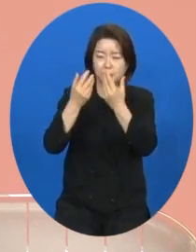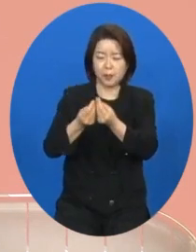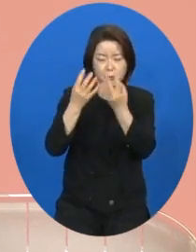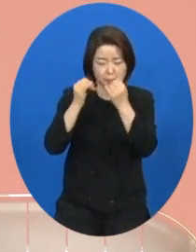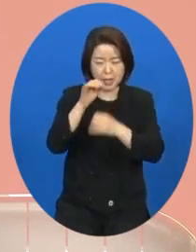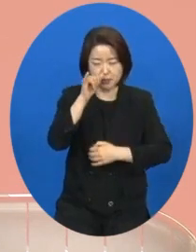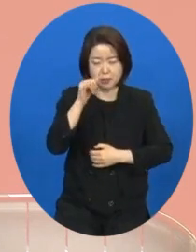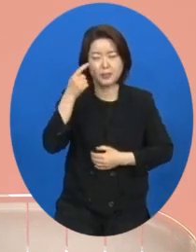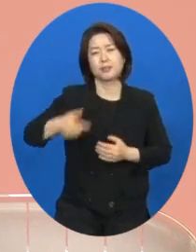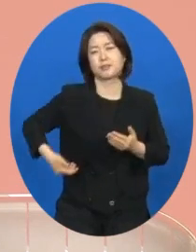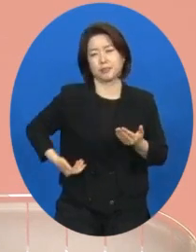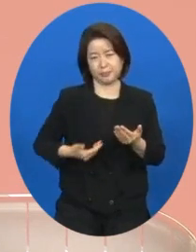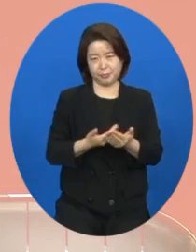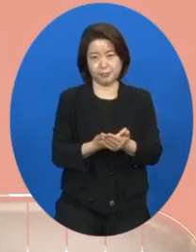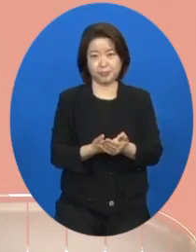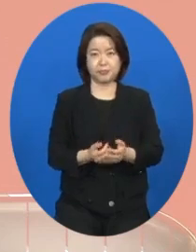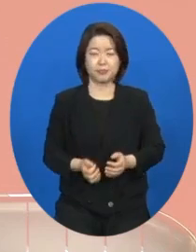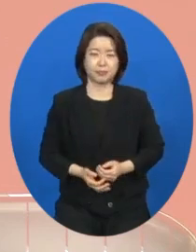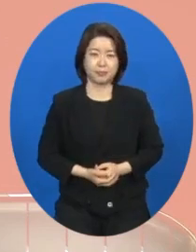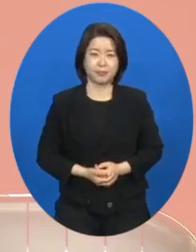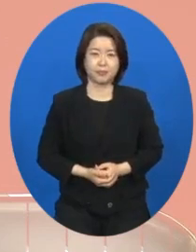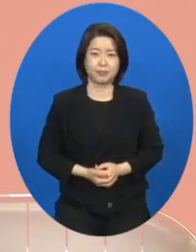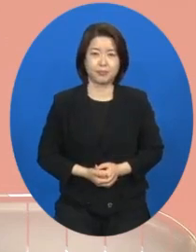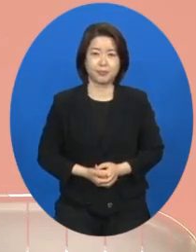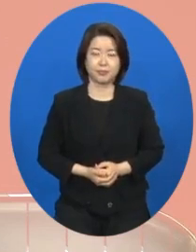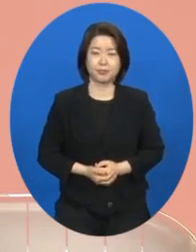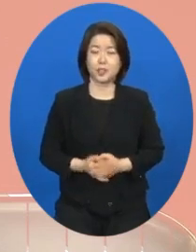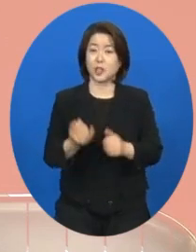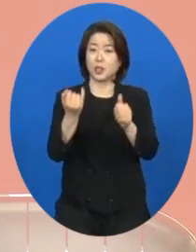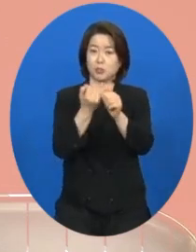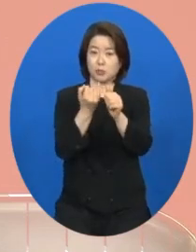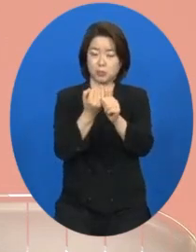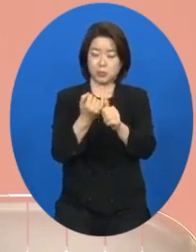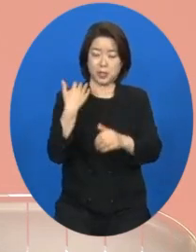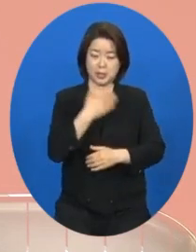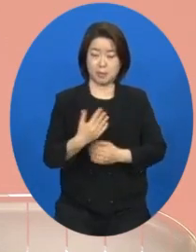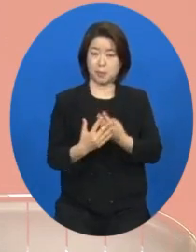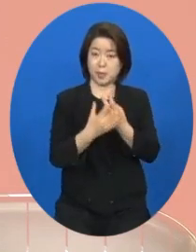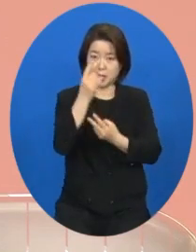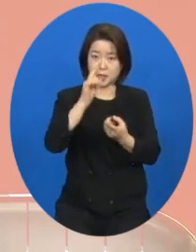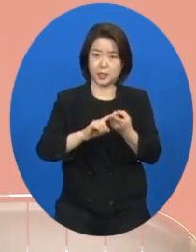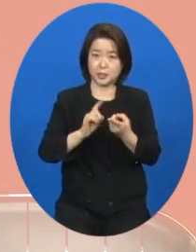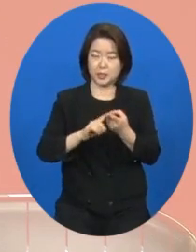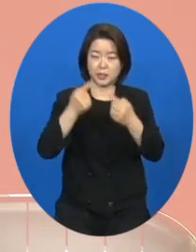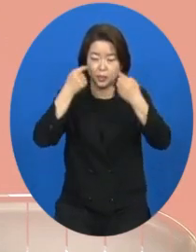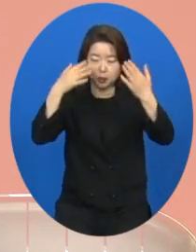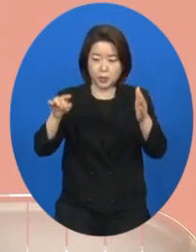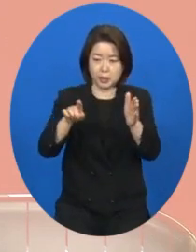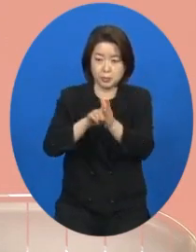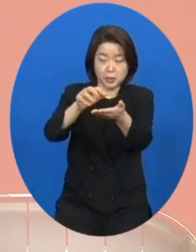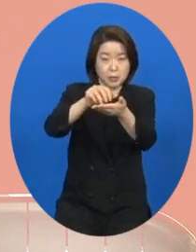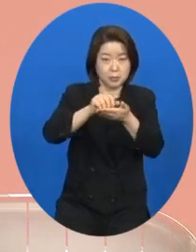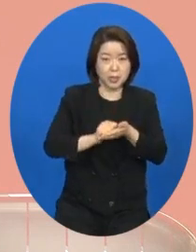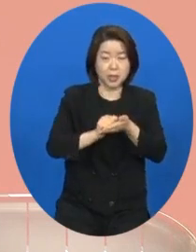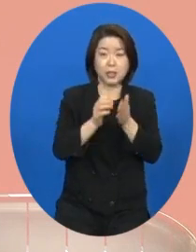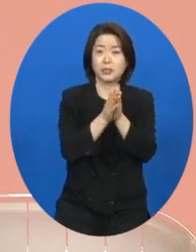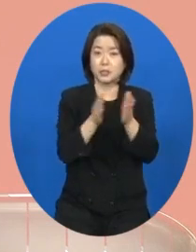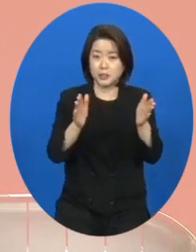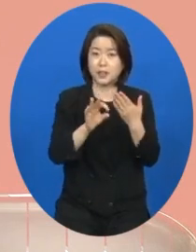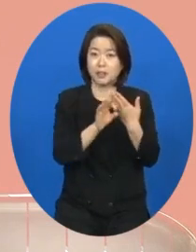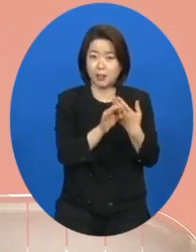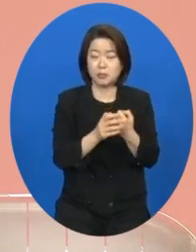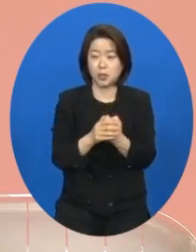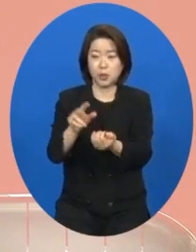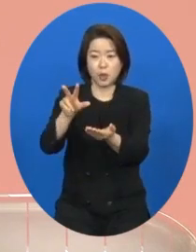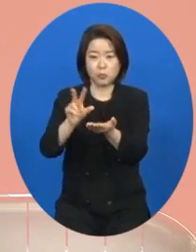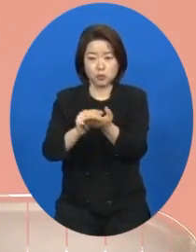회개합니다. 자, 부부가 한 몸이라는 사실을 정확하게 믿음으로 받아들이기 시작하니까